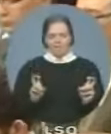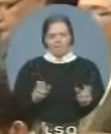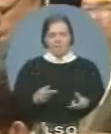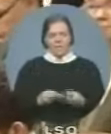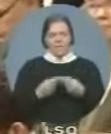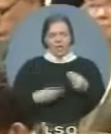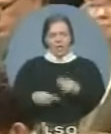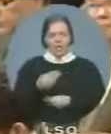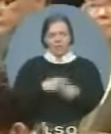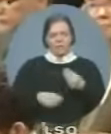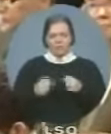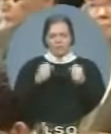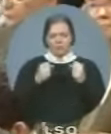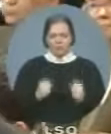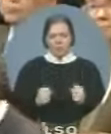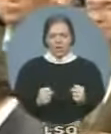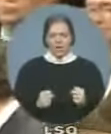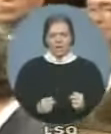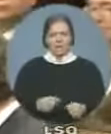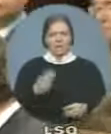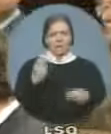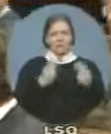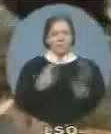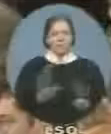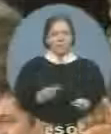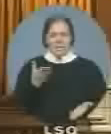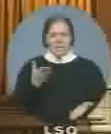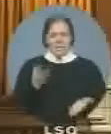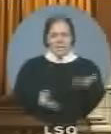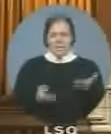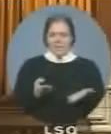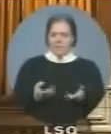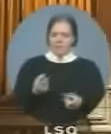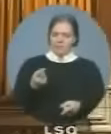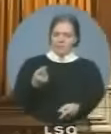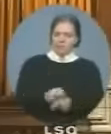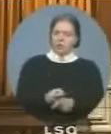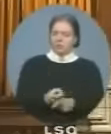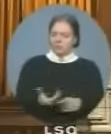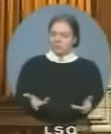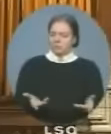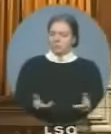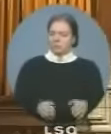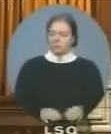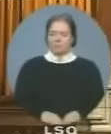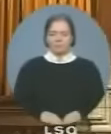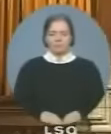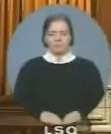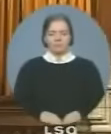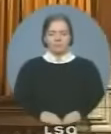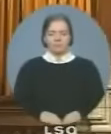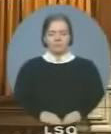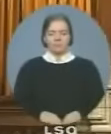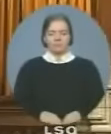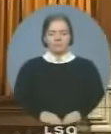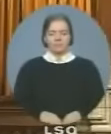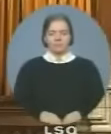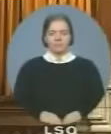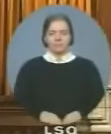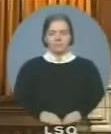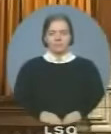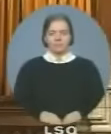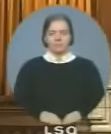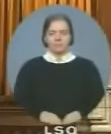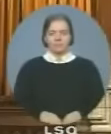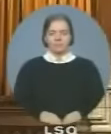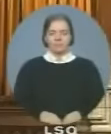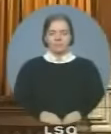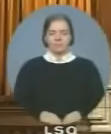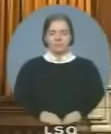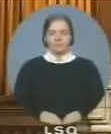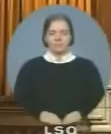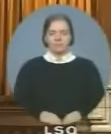en de Le honnable member pour London West.